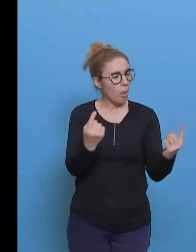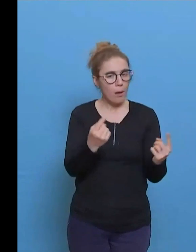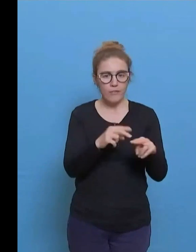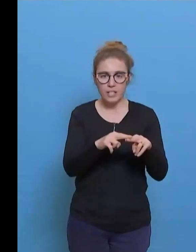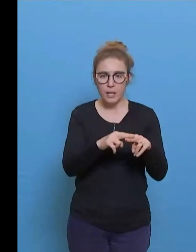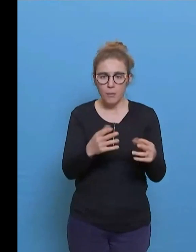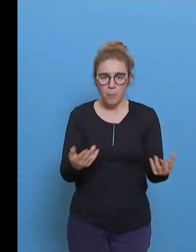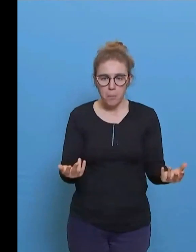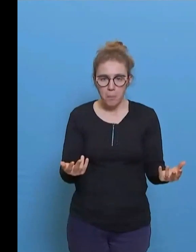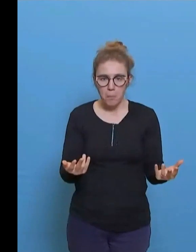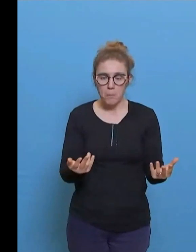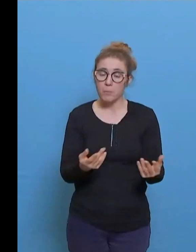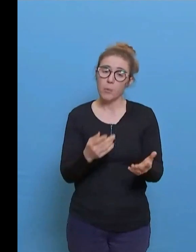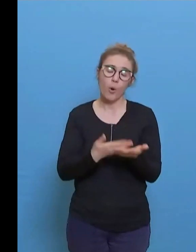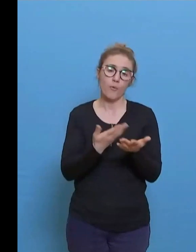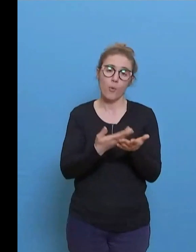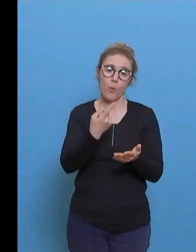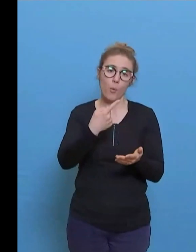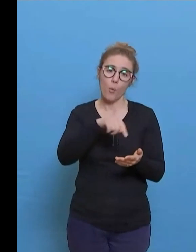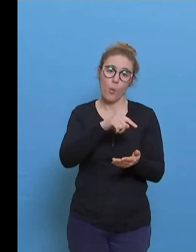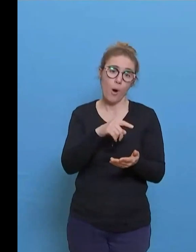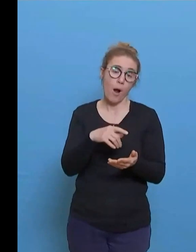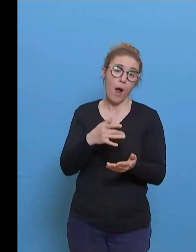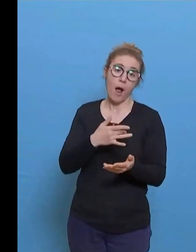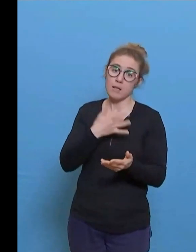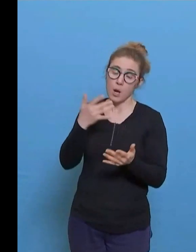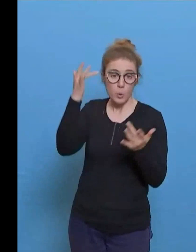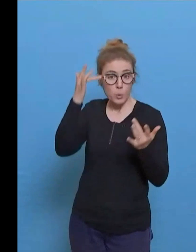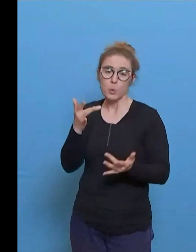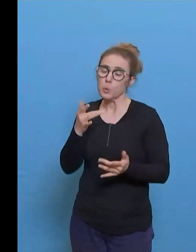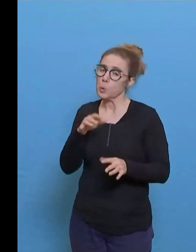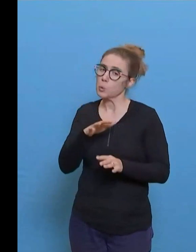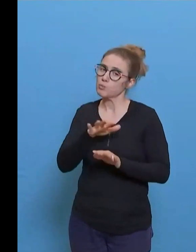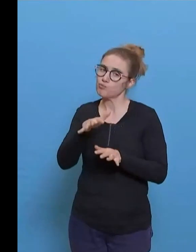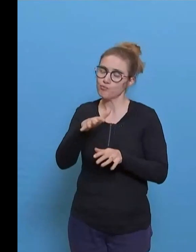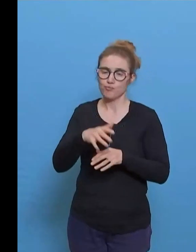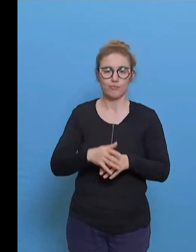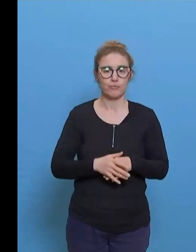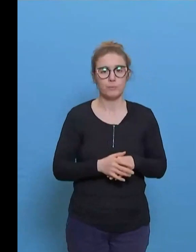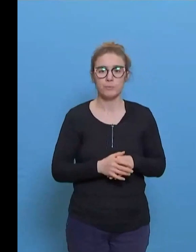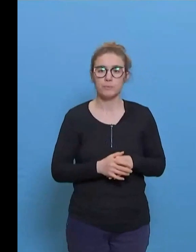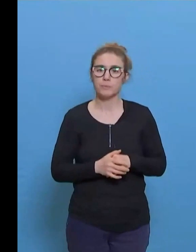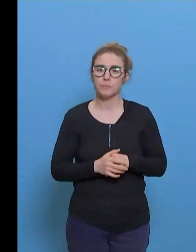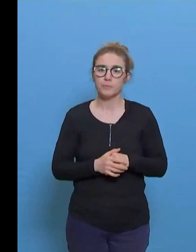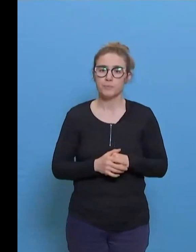ce qui tente à confirmer le désintérêt pour la question culturelle. Il me faut